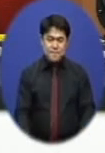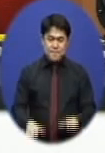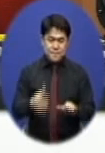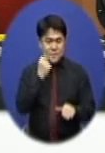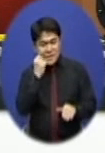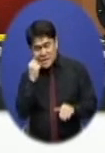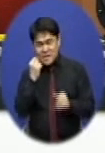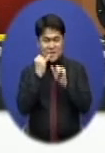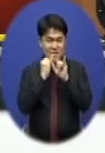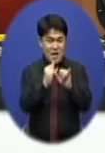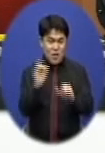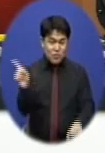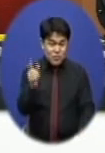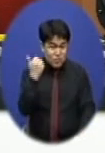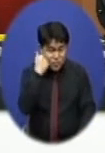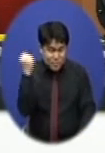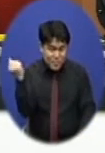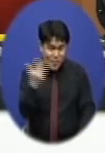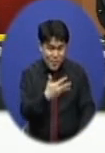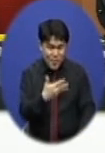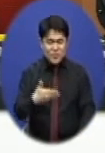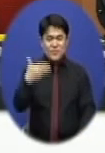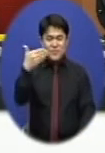오늘의 인기상 참가번호